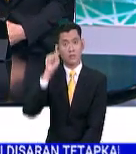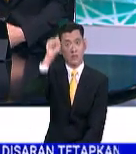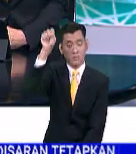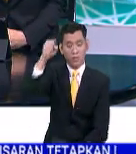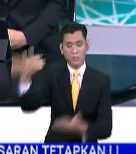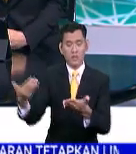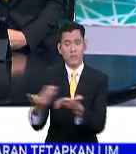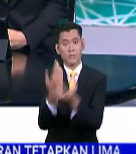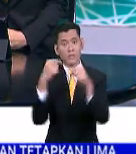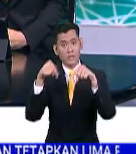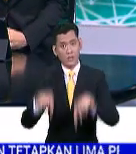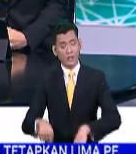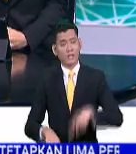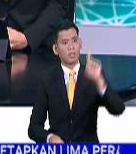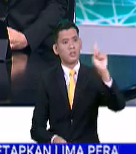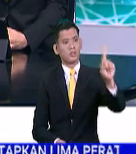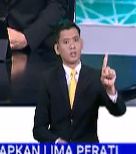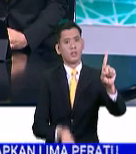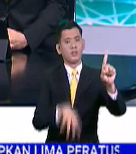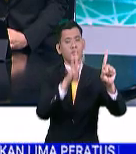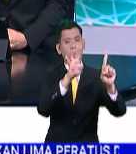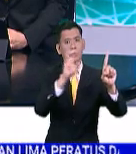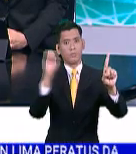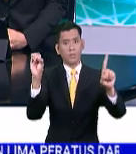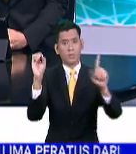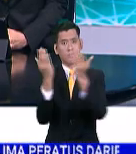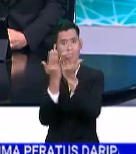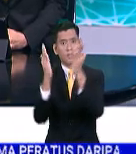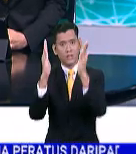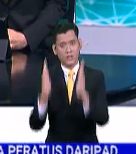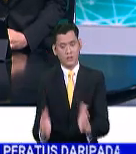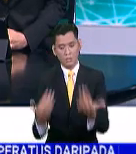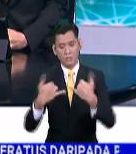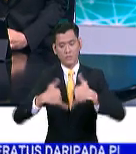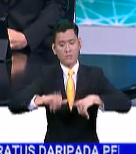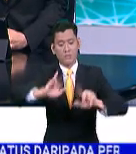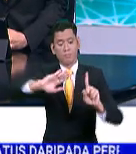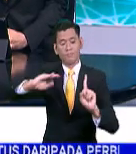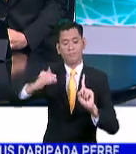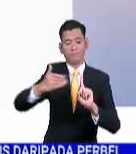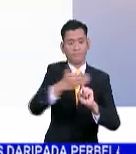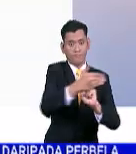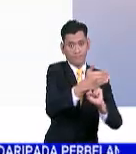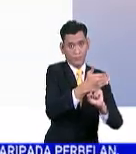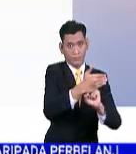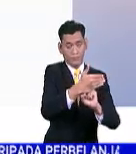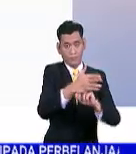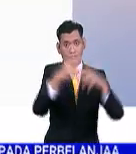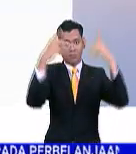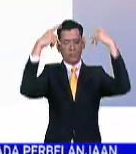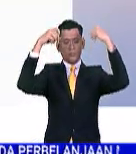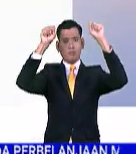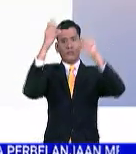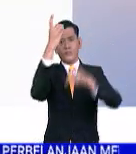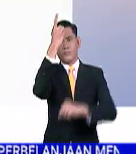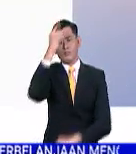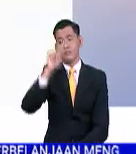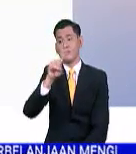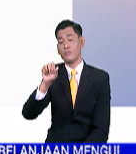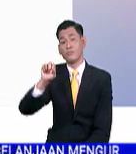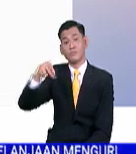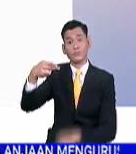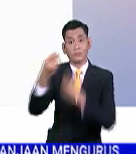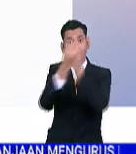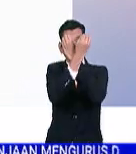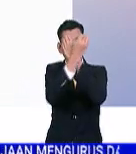mengakibatkan 140 pelajar masih dikuarantin hingga kini. Pengerusinya, Datuk Seri Azizah Mohamad Dun dalam satu